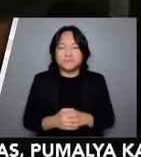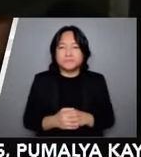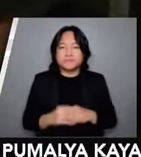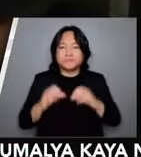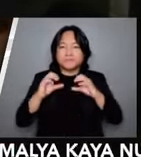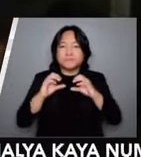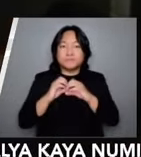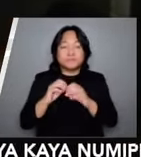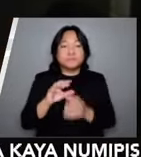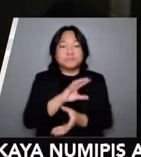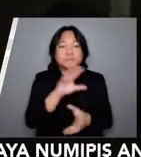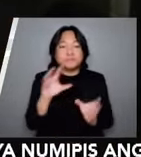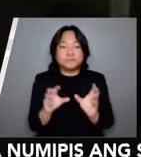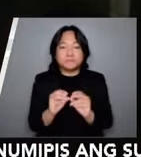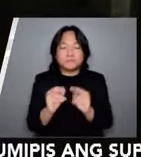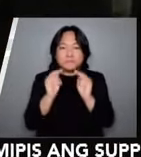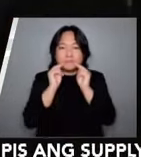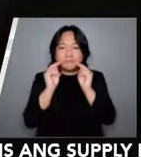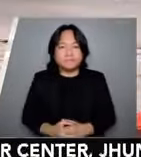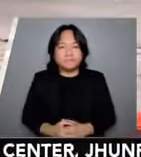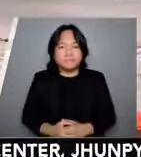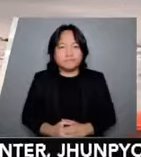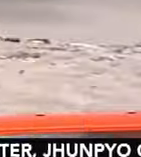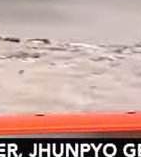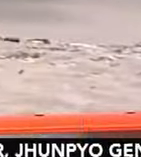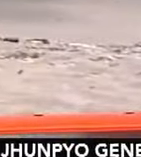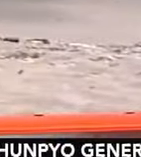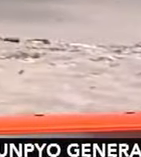Canlas para sa GMA Integrated News.